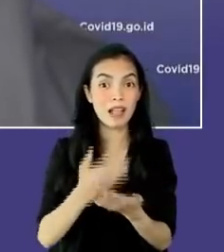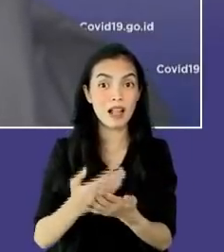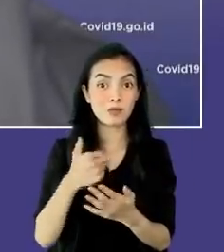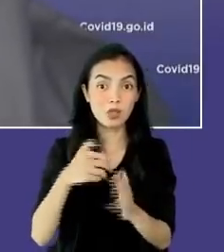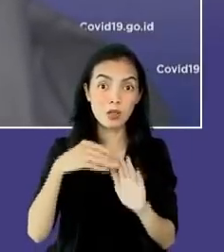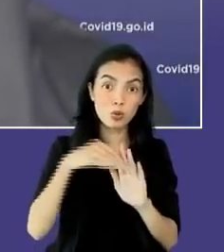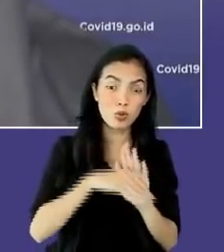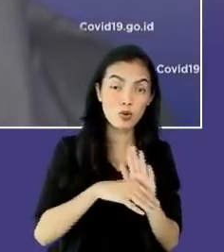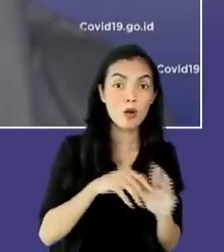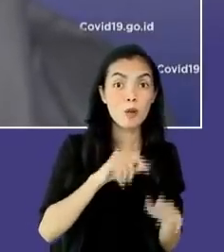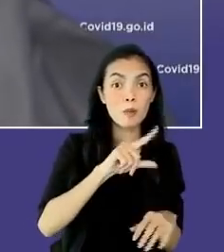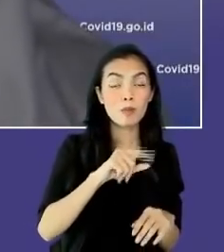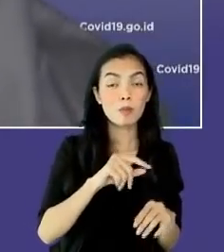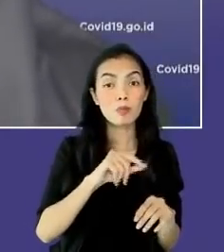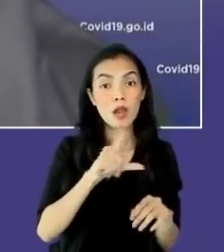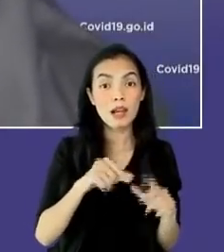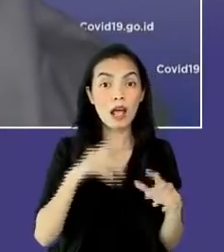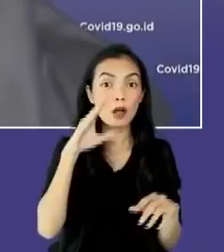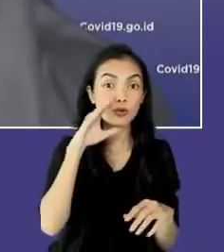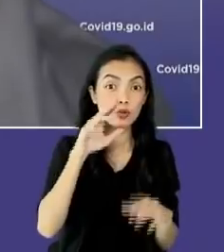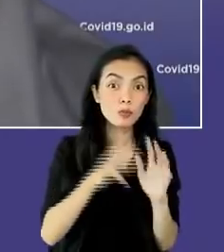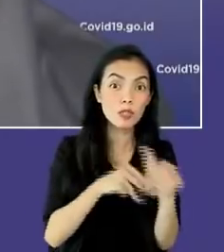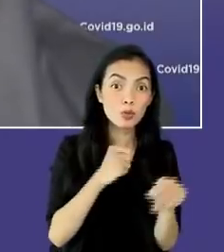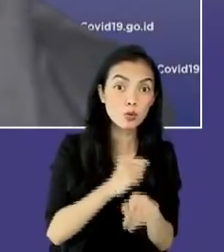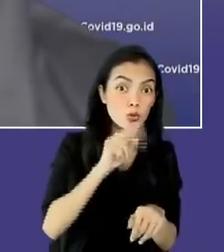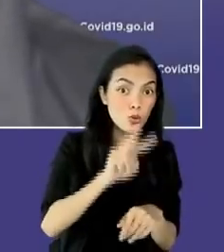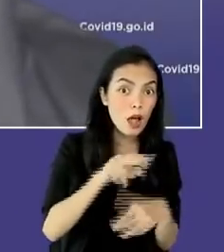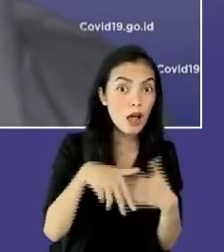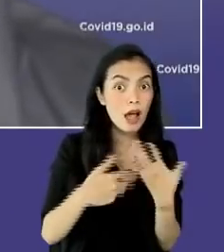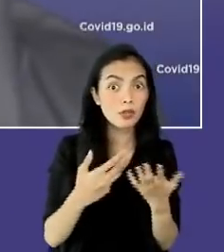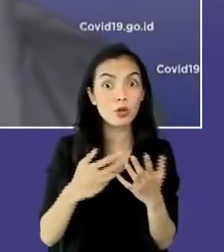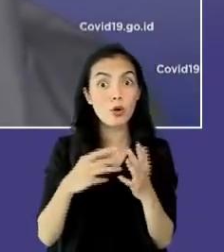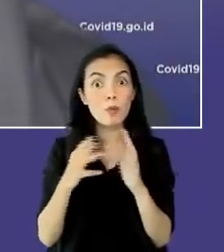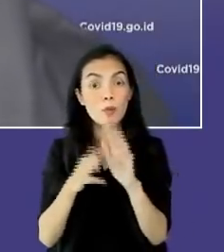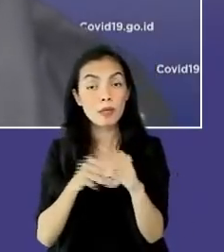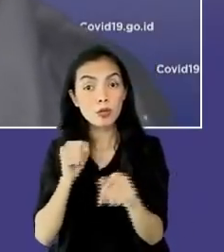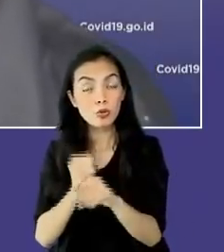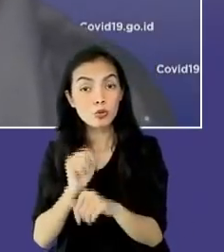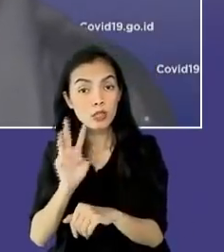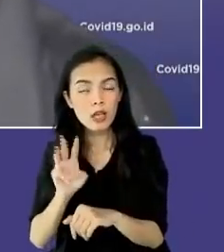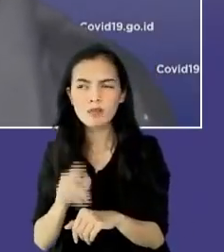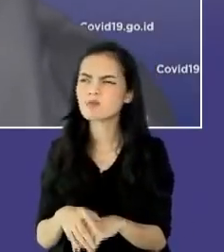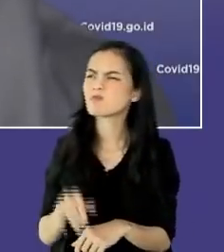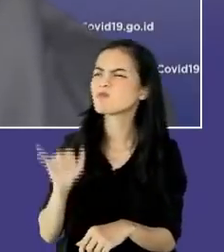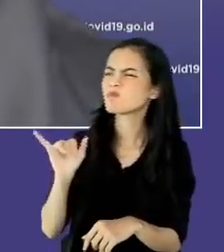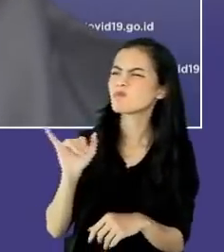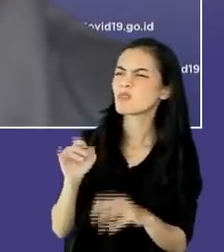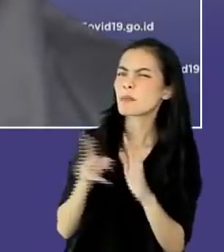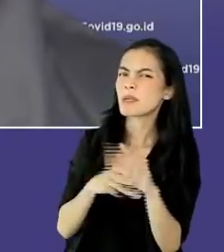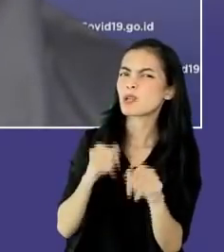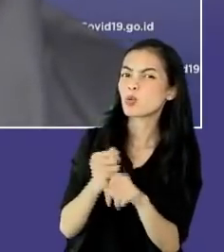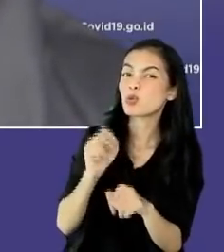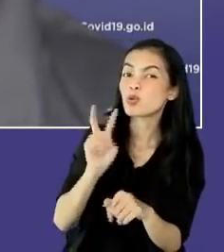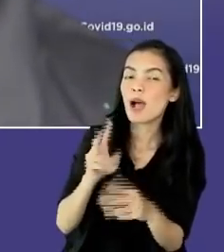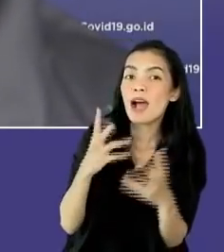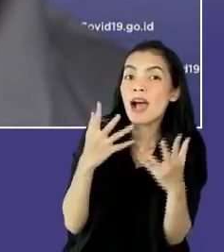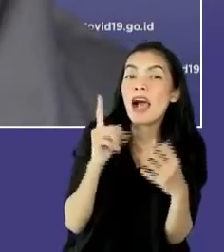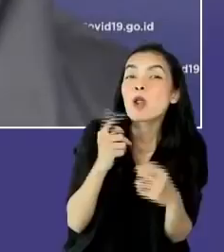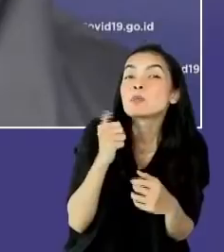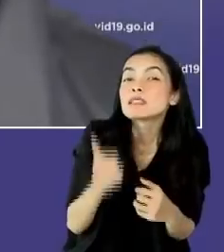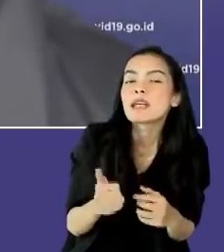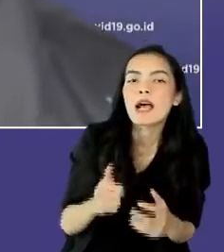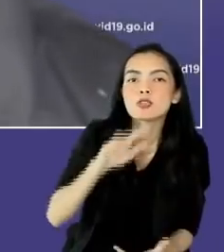Di minggu kedua Agustus kah? Minggu ketiga Agustus kah? Iya, kurang lebih sekitar pekan kedua Agustus harapannya angka kematian sudah turun.